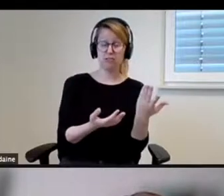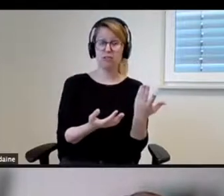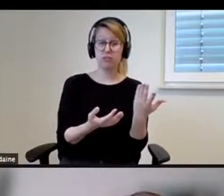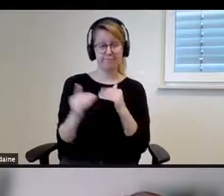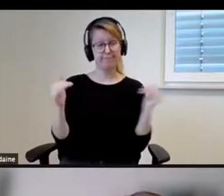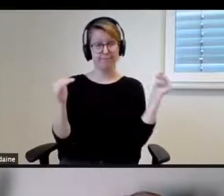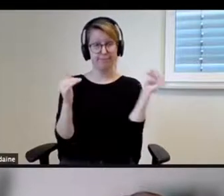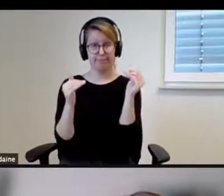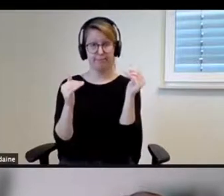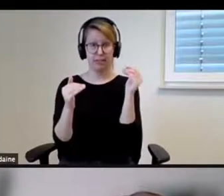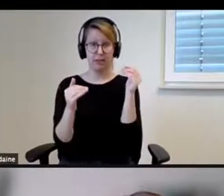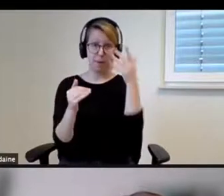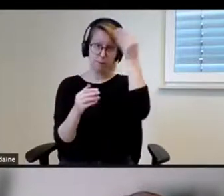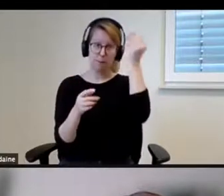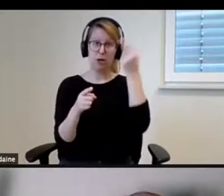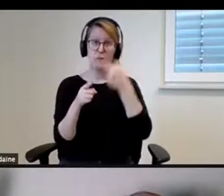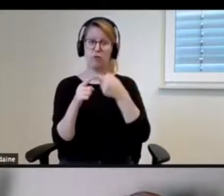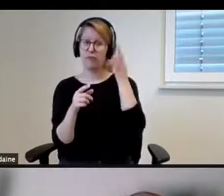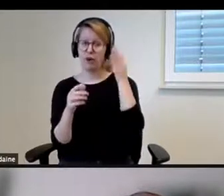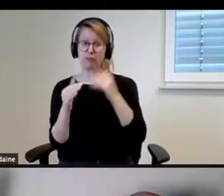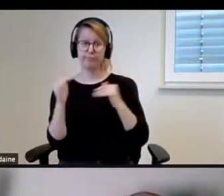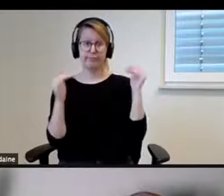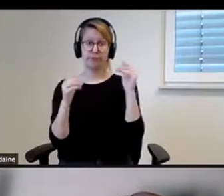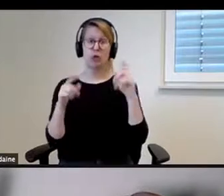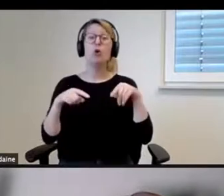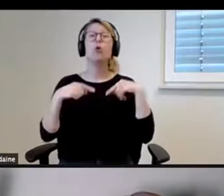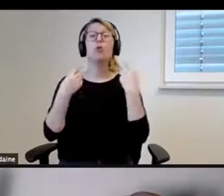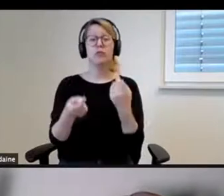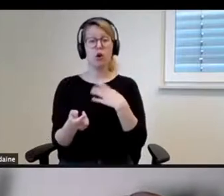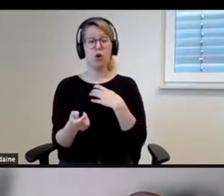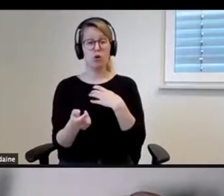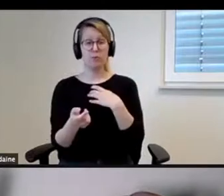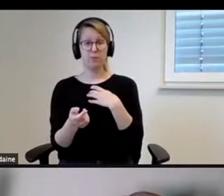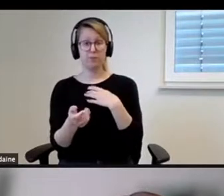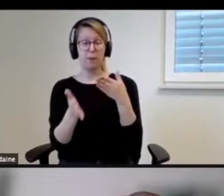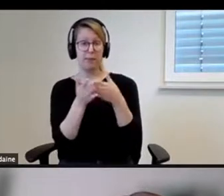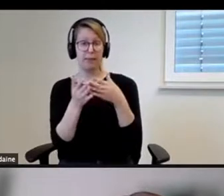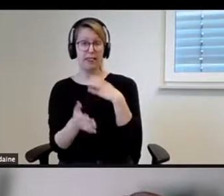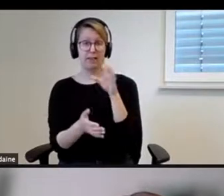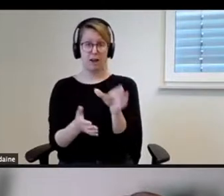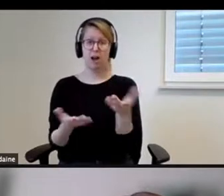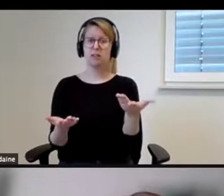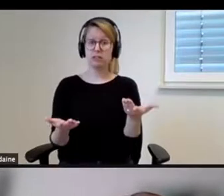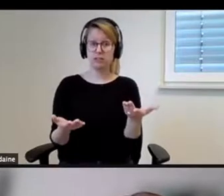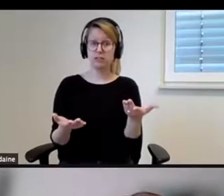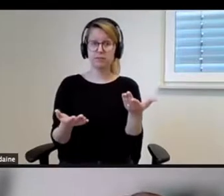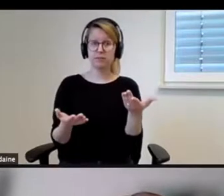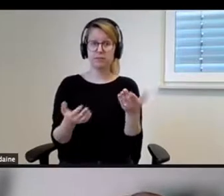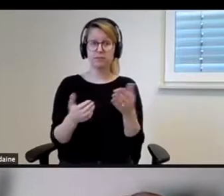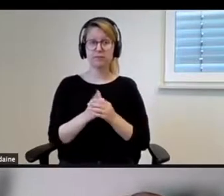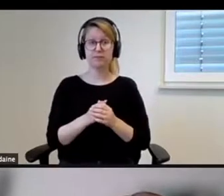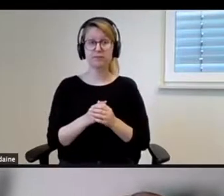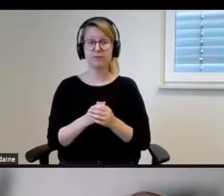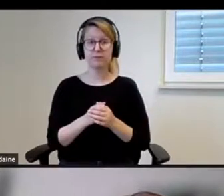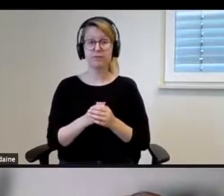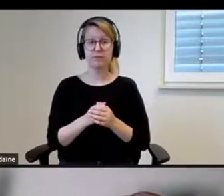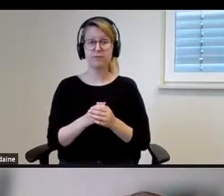Disability Strategy, des stratégies anti-racisme pour l'intégration des Roms, etc. Et là,